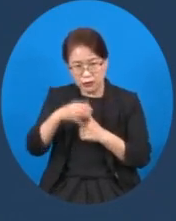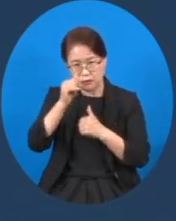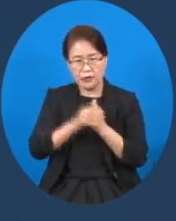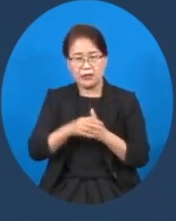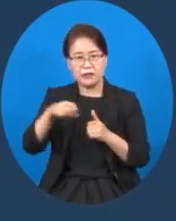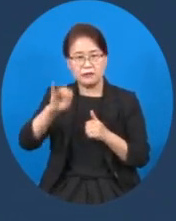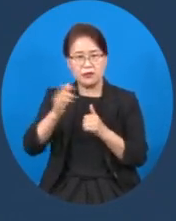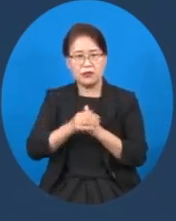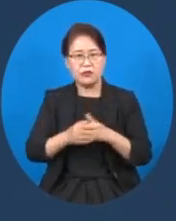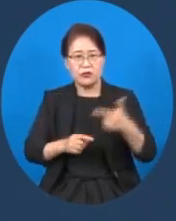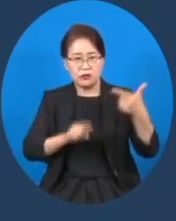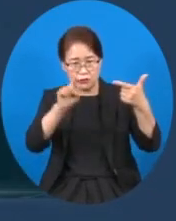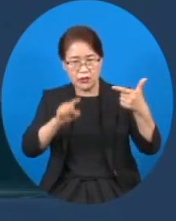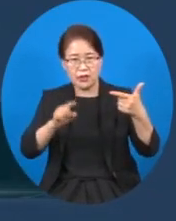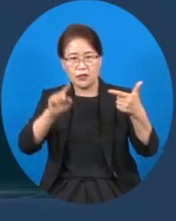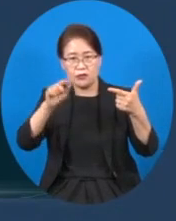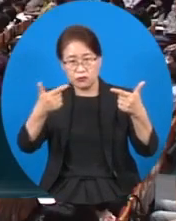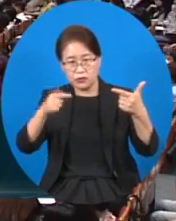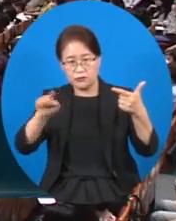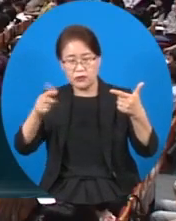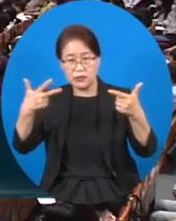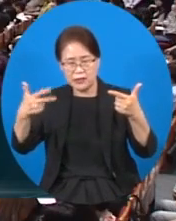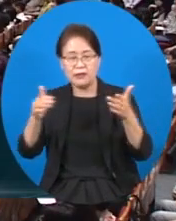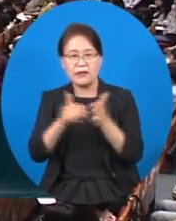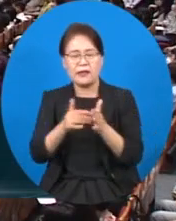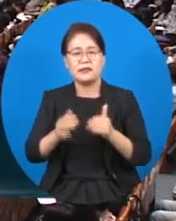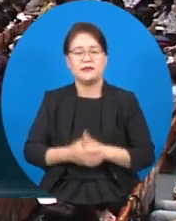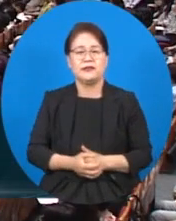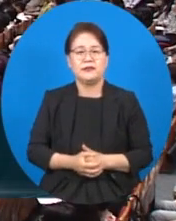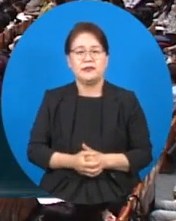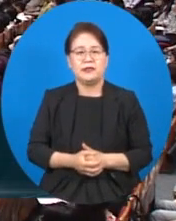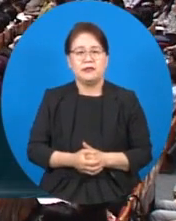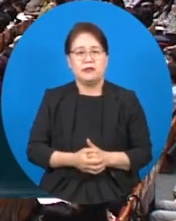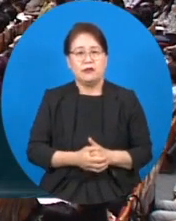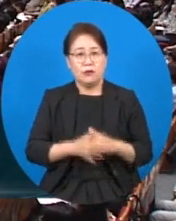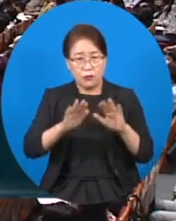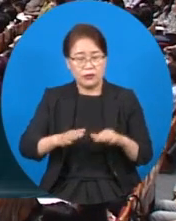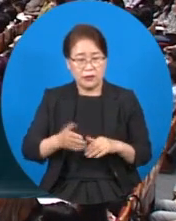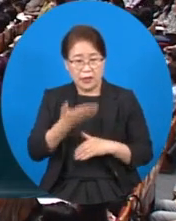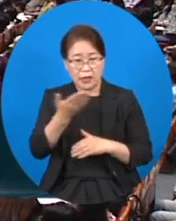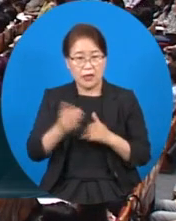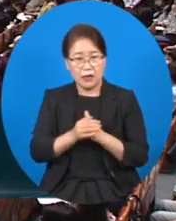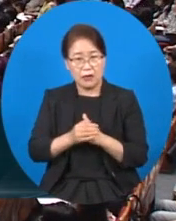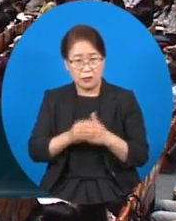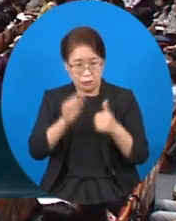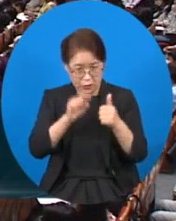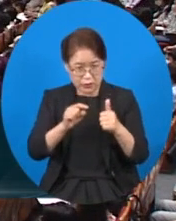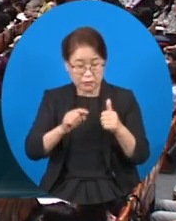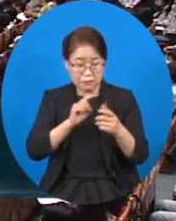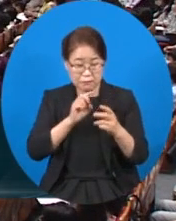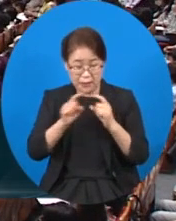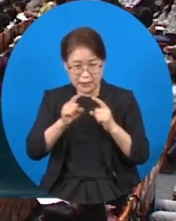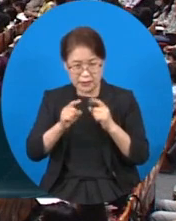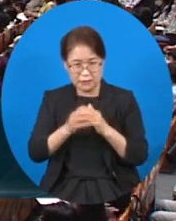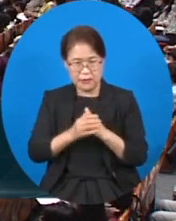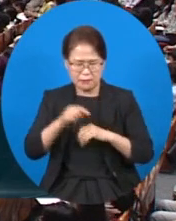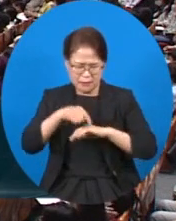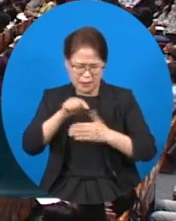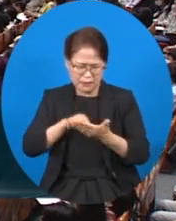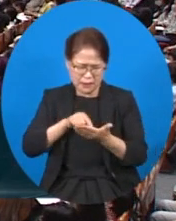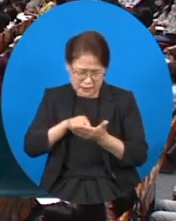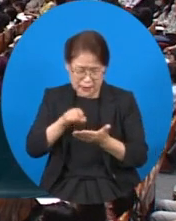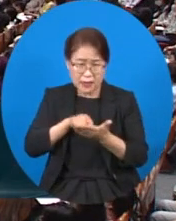신명기 6장 6절과 7절의 말씀을 읽겠어요. 다 같이요. 오늘 내가 내게 명하는 이 말씀을 너는 마음에